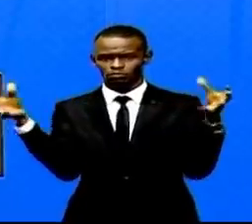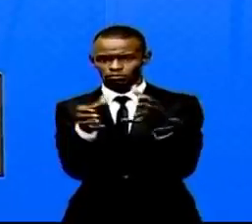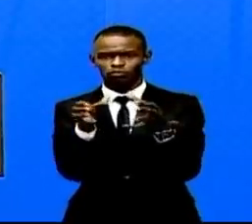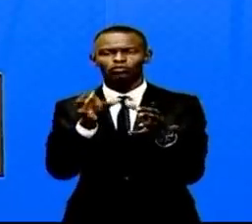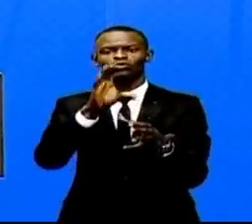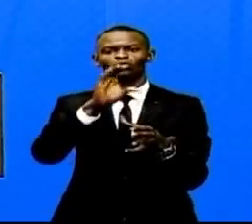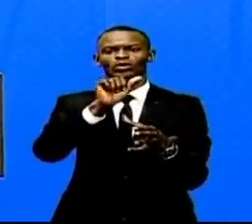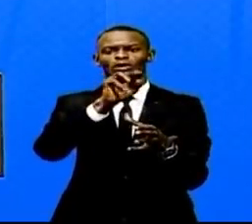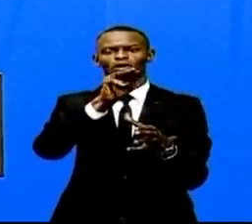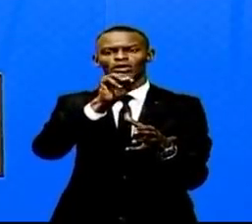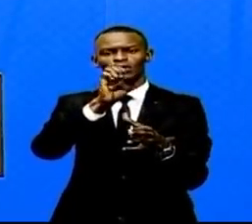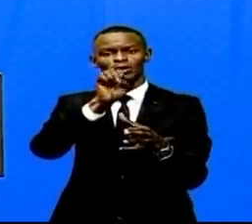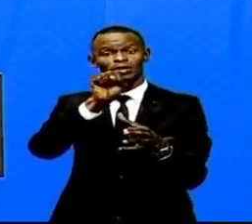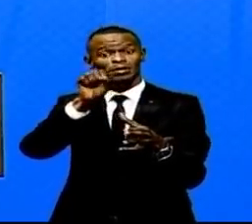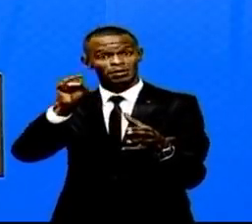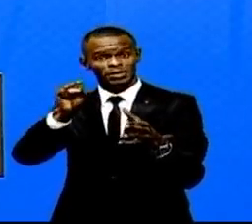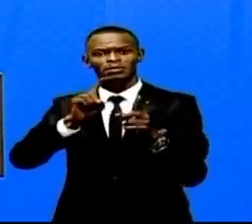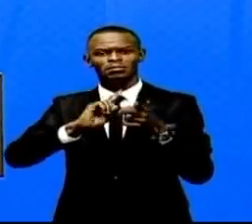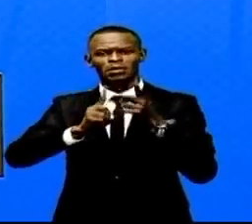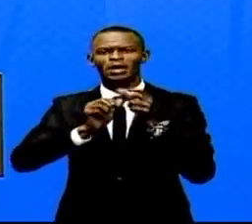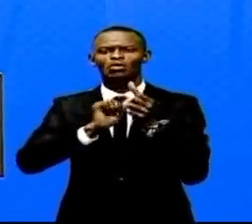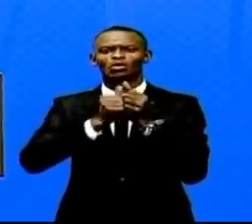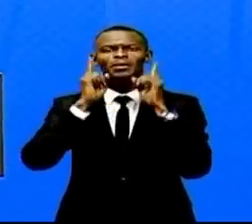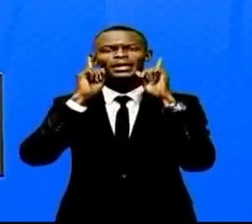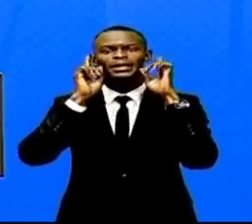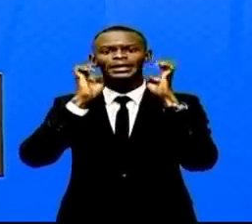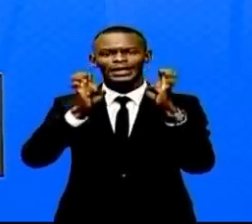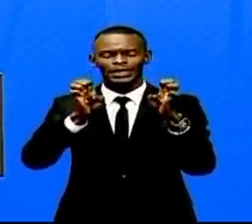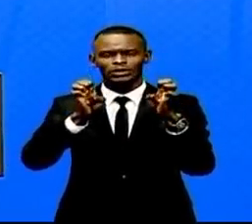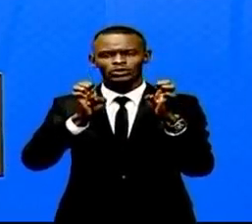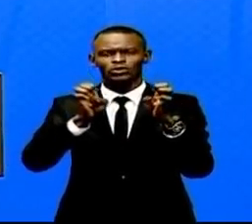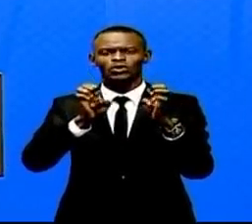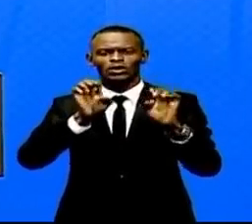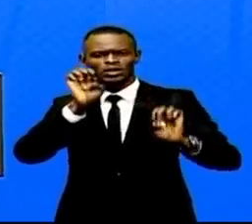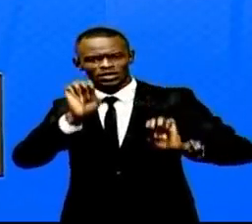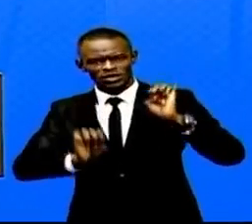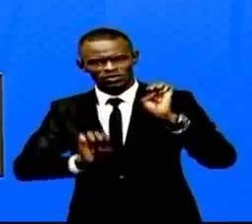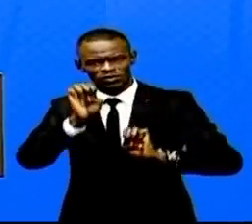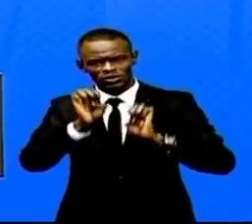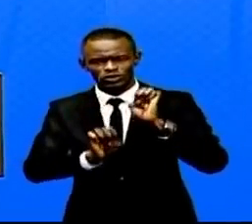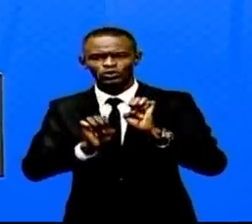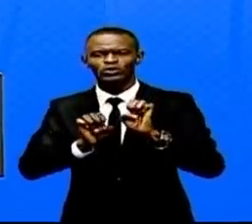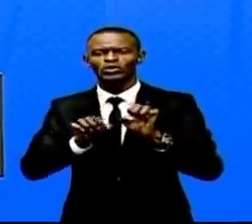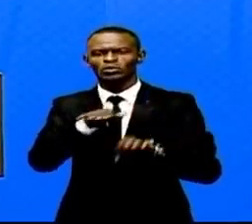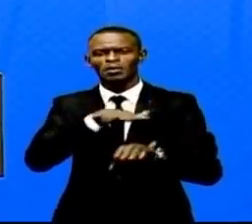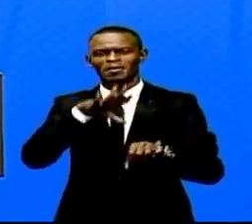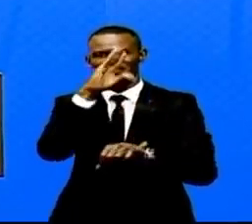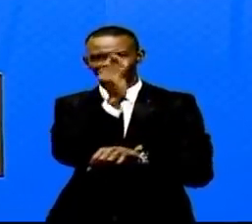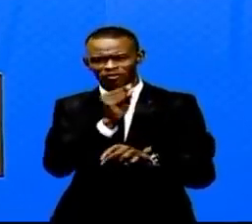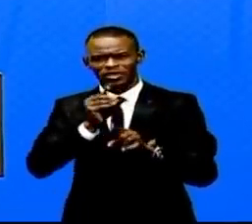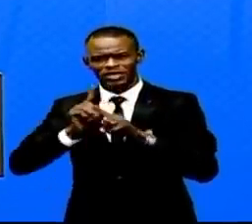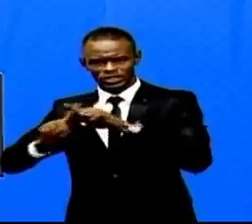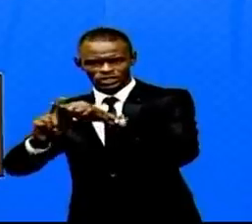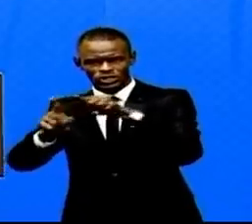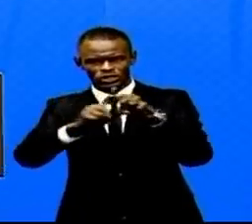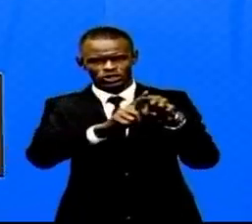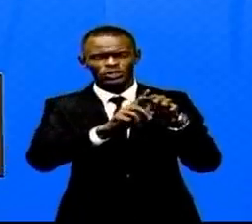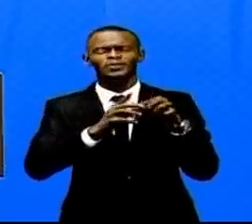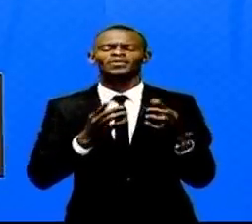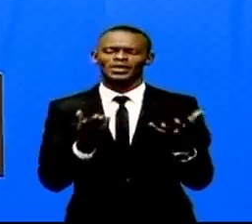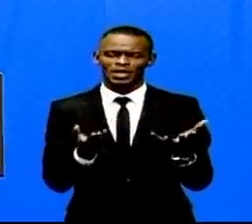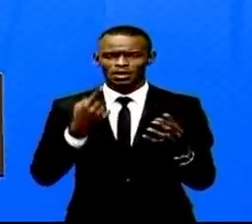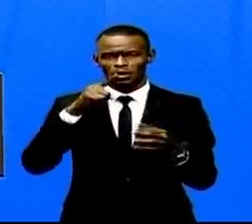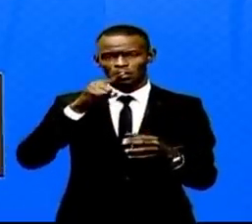formation et d'évaluation. Il a rappelé aux ministres sectoriels et aux institutions nationales concernées